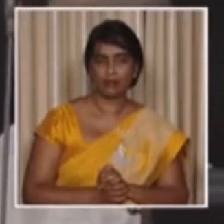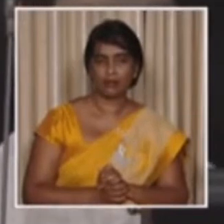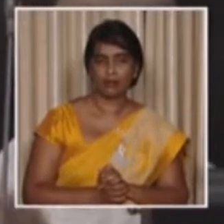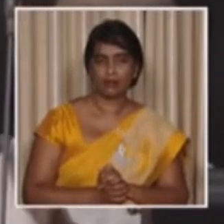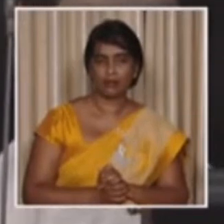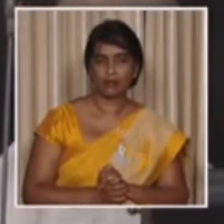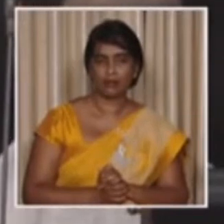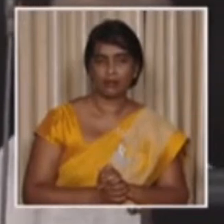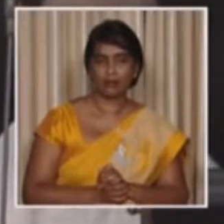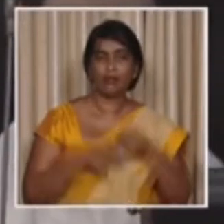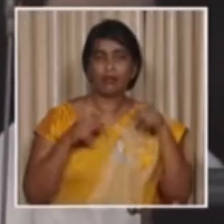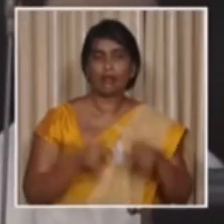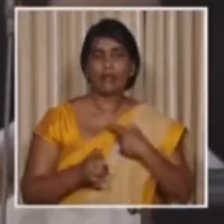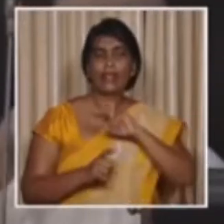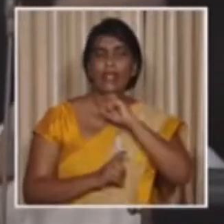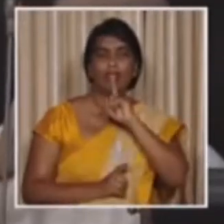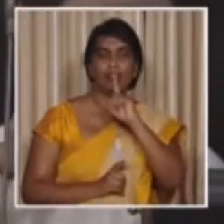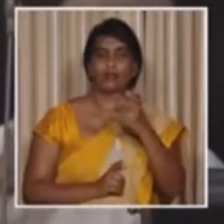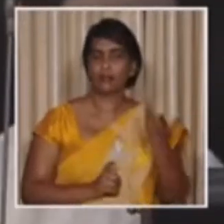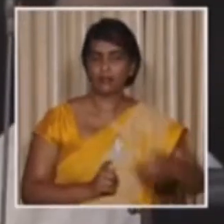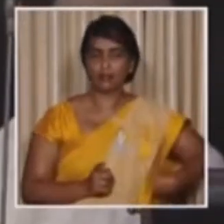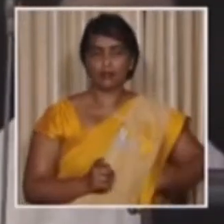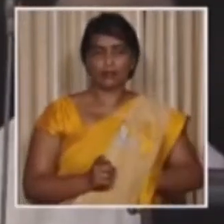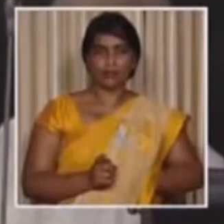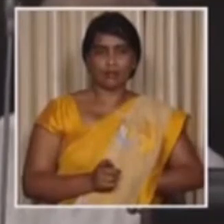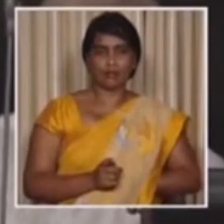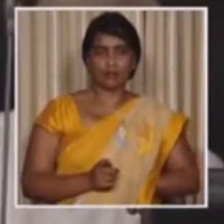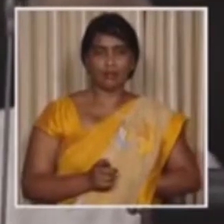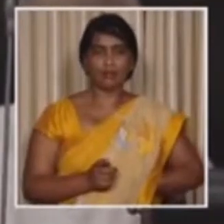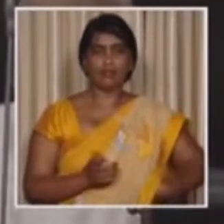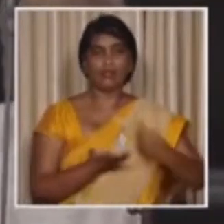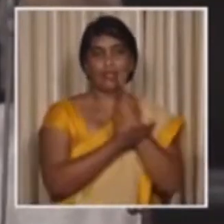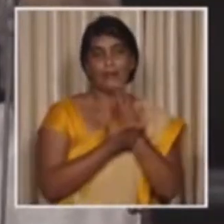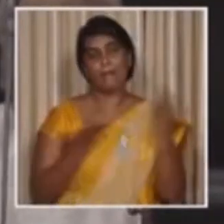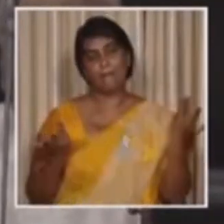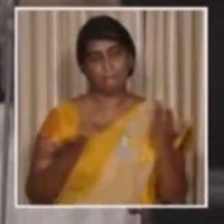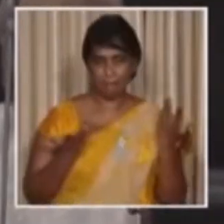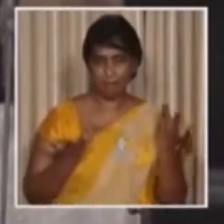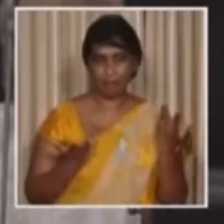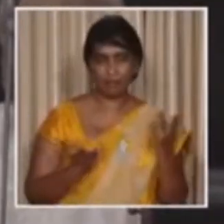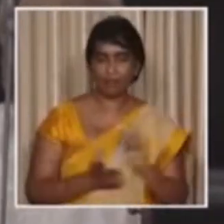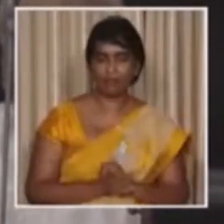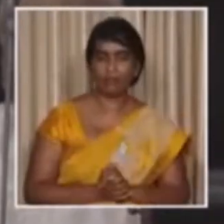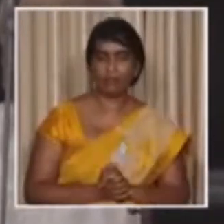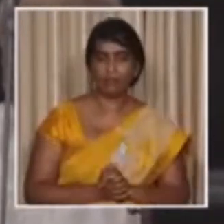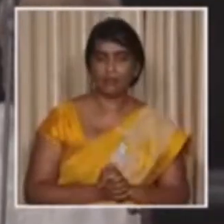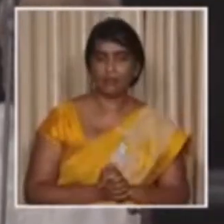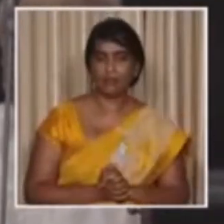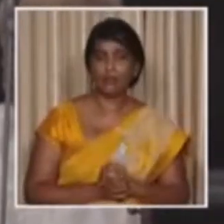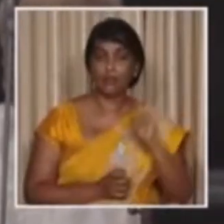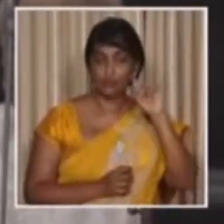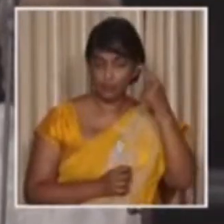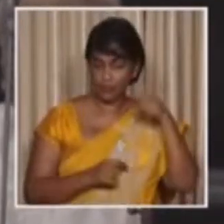ඉතින් මෙහෙම දැන් මොනාටද නැගිටලා කියන්නේ? ඔබතුමත් කිව්වා හෙලිකොප්ටරේ ගන්න බෑ. මොකක් what did you say? For the first time